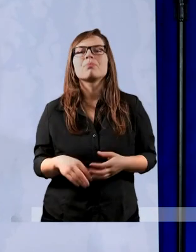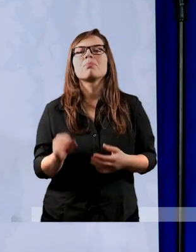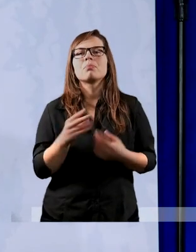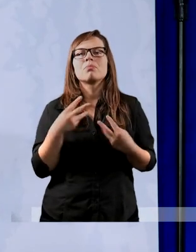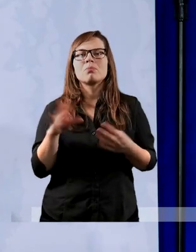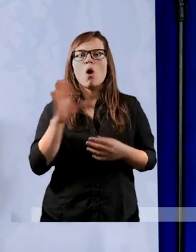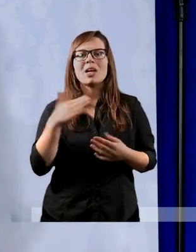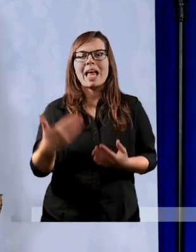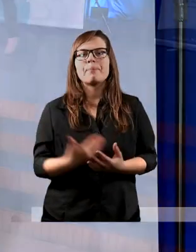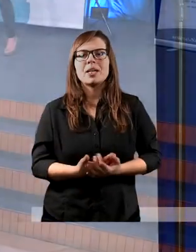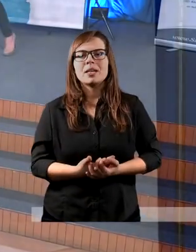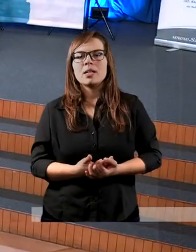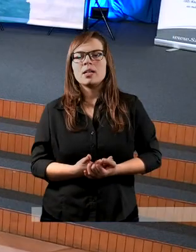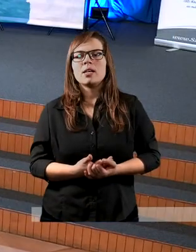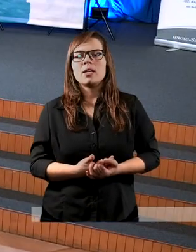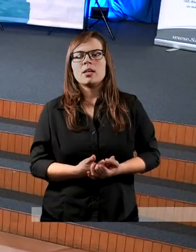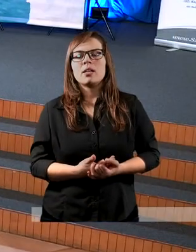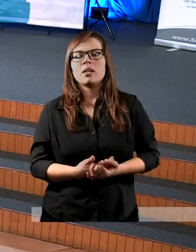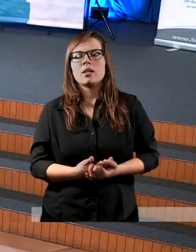Polecam.